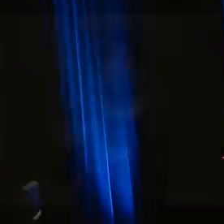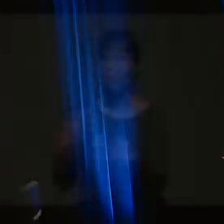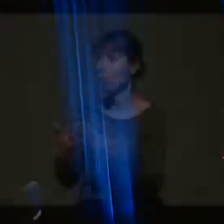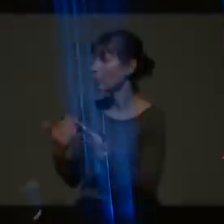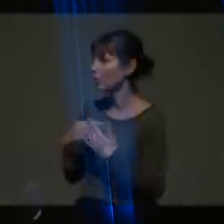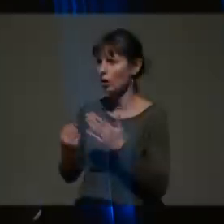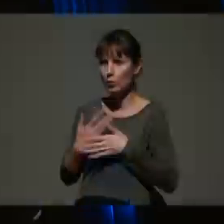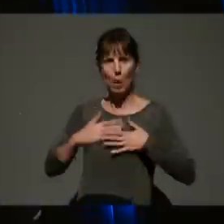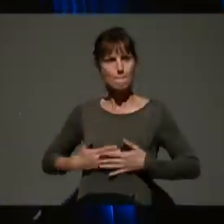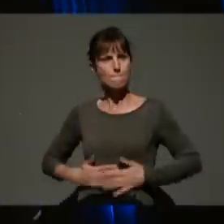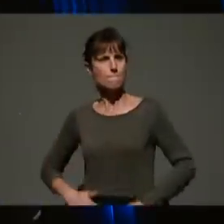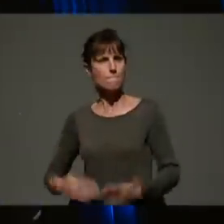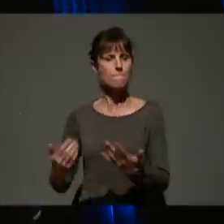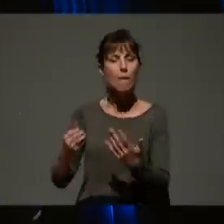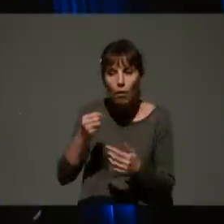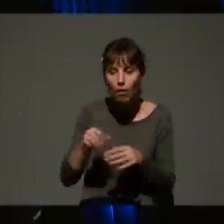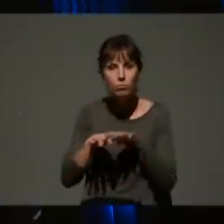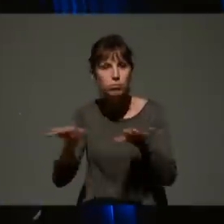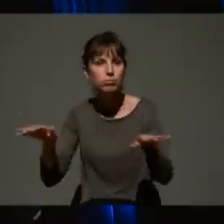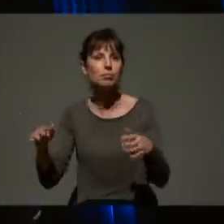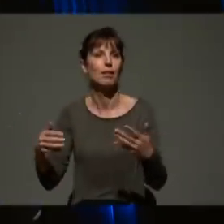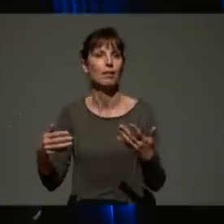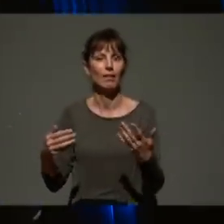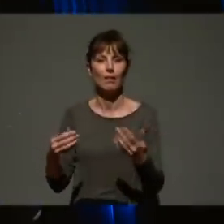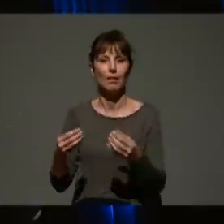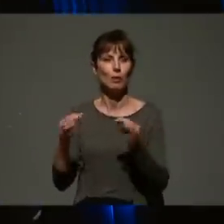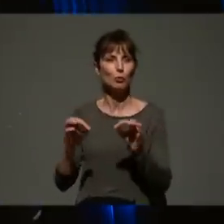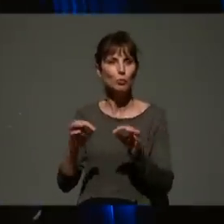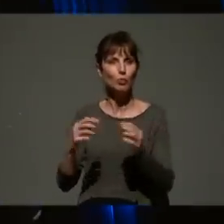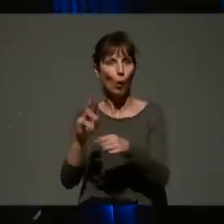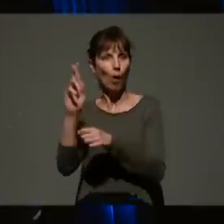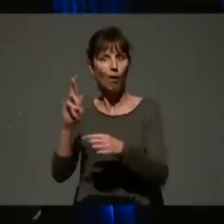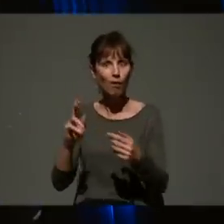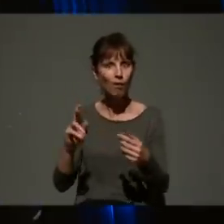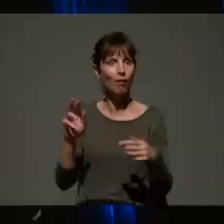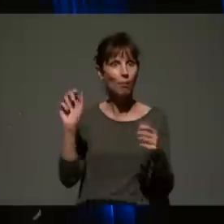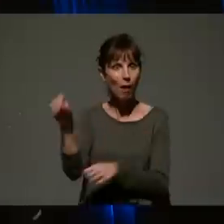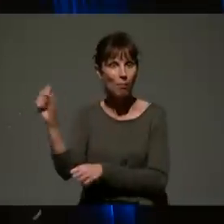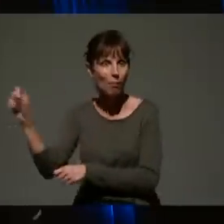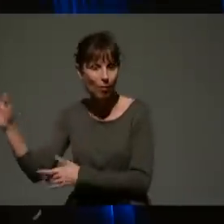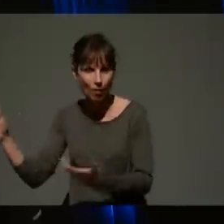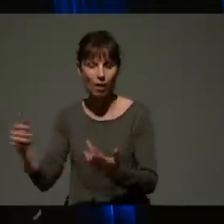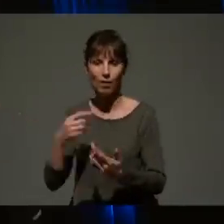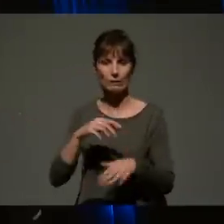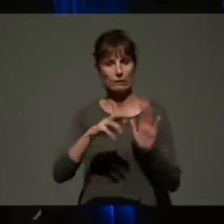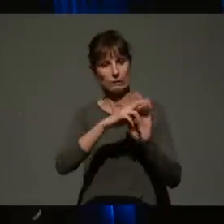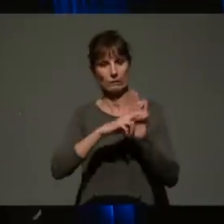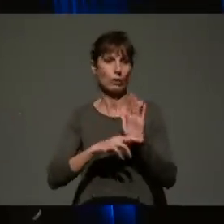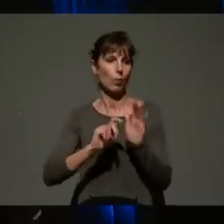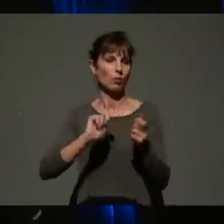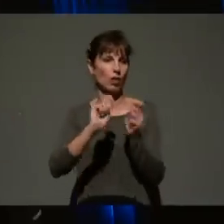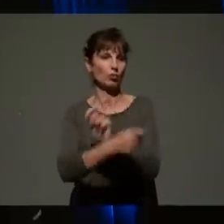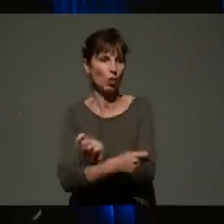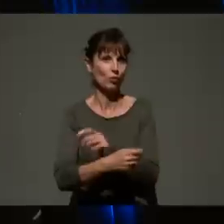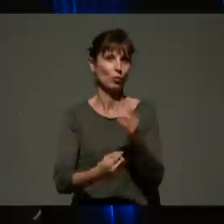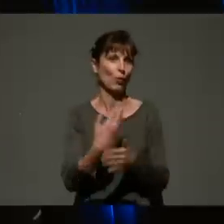combinaisons, hein, il y a quelques années, qui ont vu les performances tomber les unes après les autres, et il a fallu modifier les règlements.